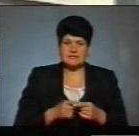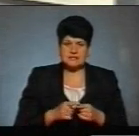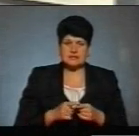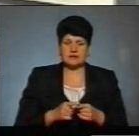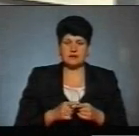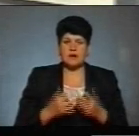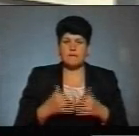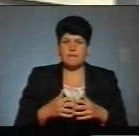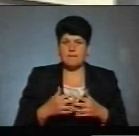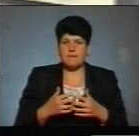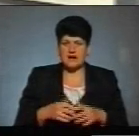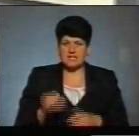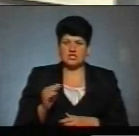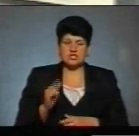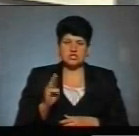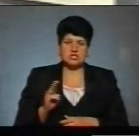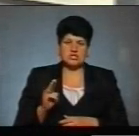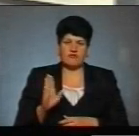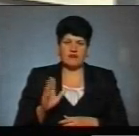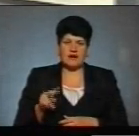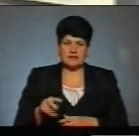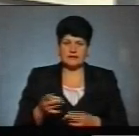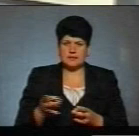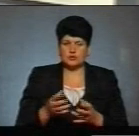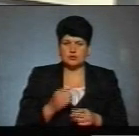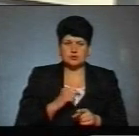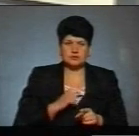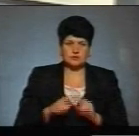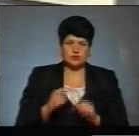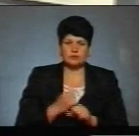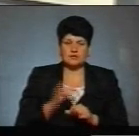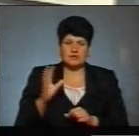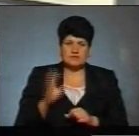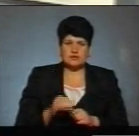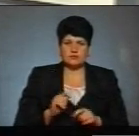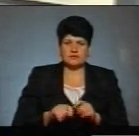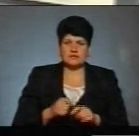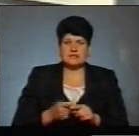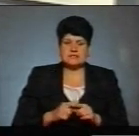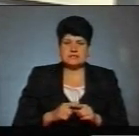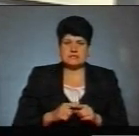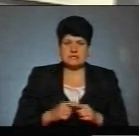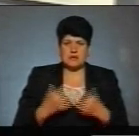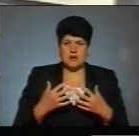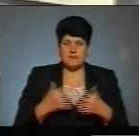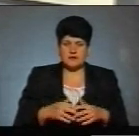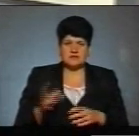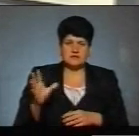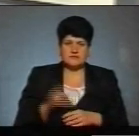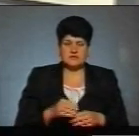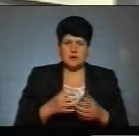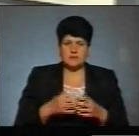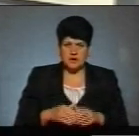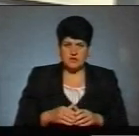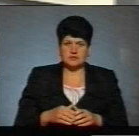ШВЛ. От, і нам потрібно було терміново зробити максимально все для того, щоб протестувати ті апарати. Значить, з всіх апаратів, ну